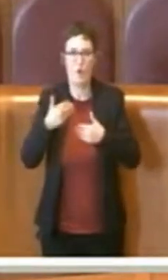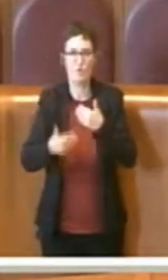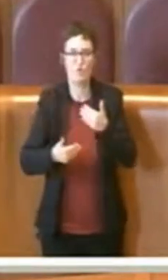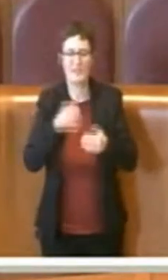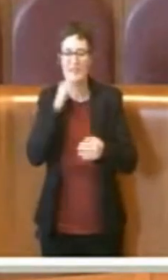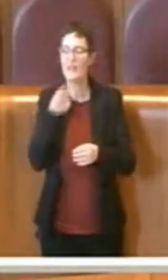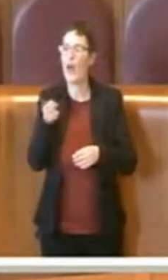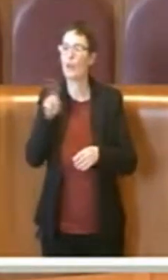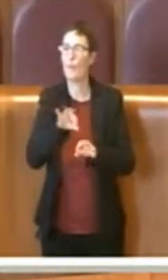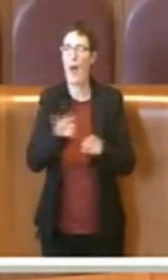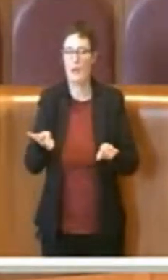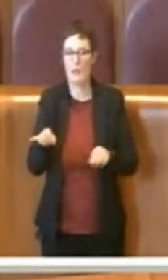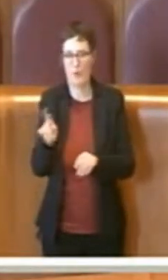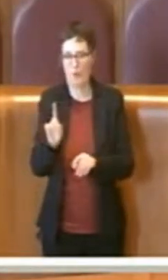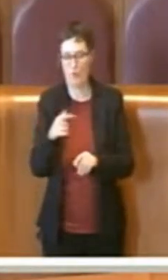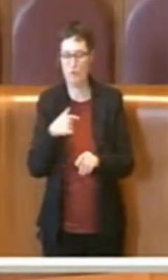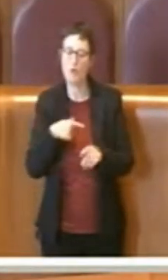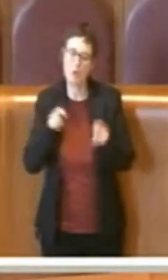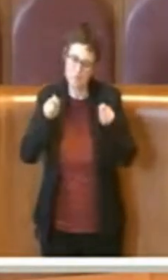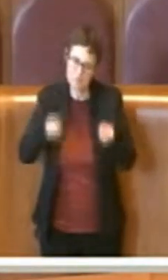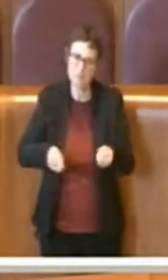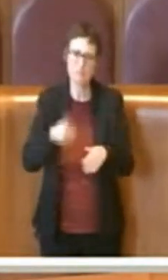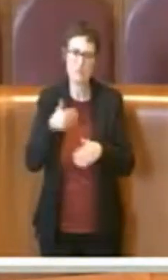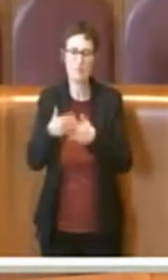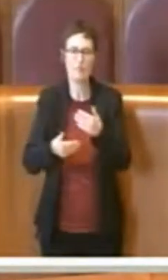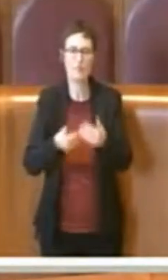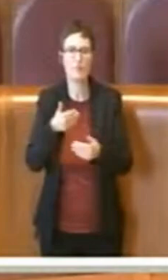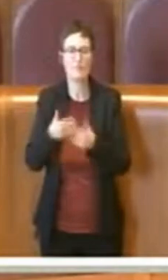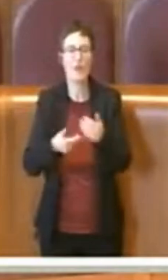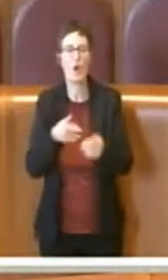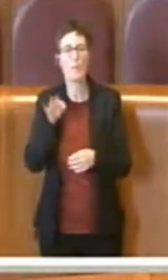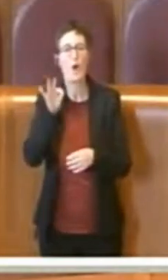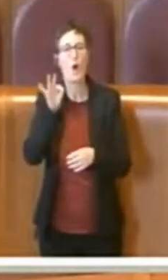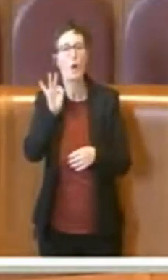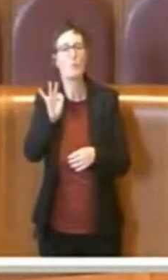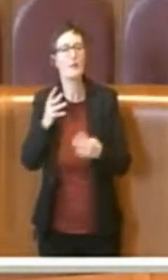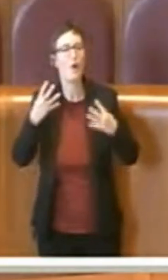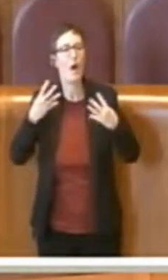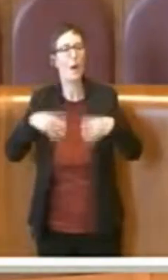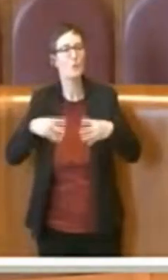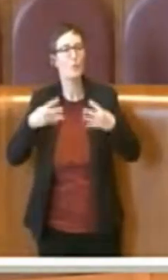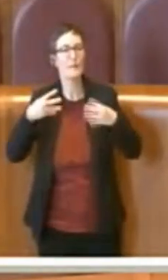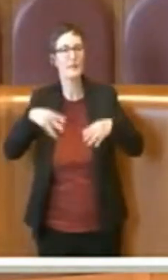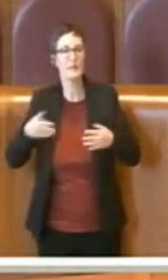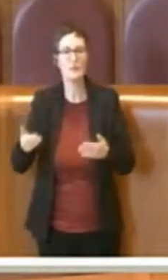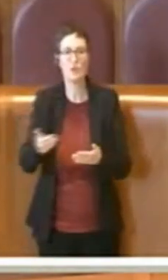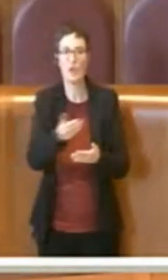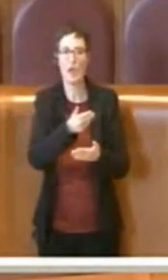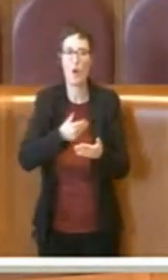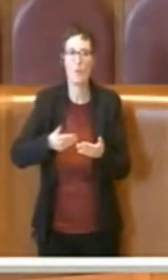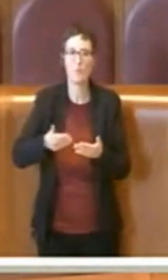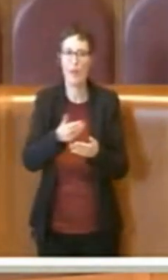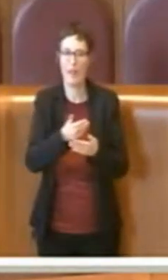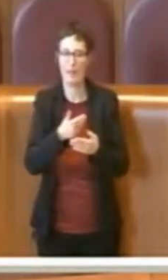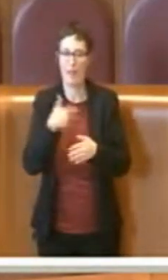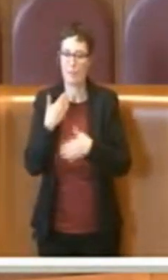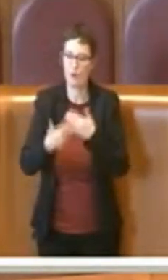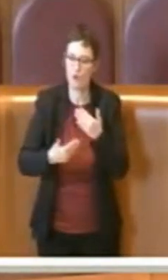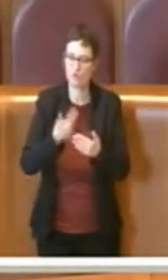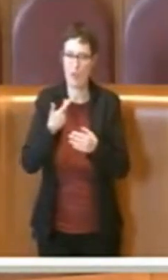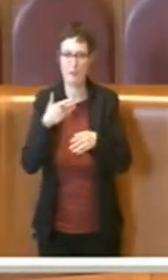che veda come obiettivo l'integrale automatizzazione dei processi, dei procedimenti e servizi, ove possibile